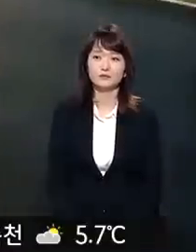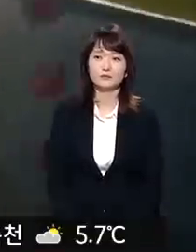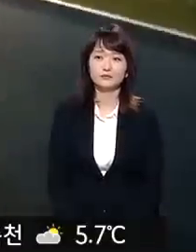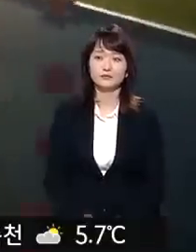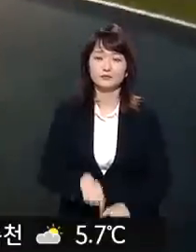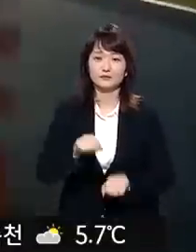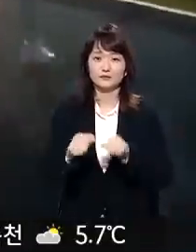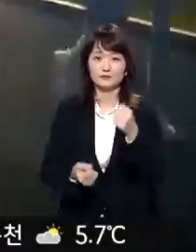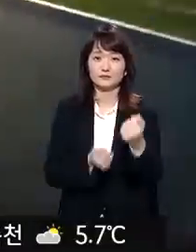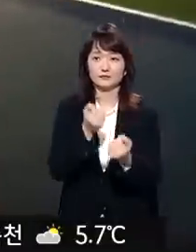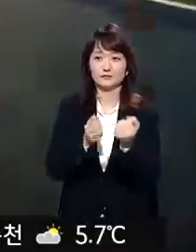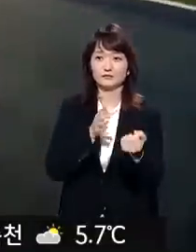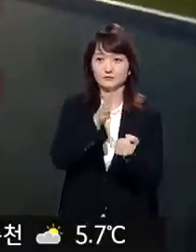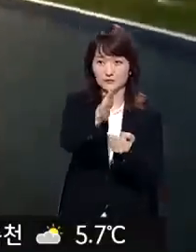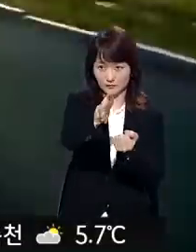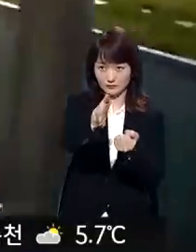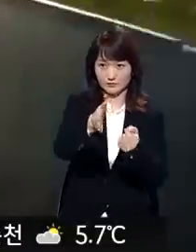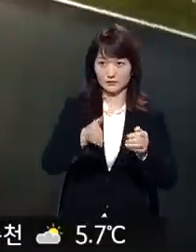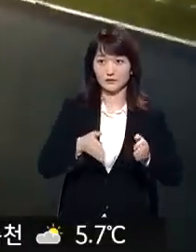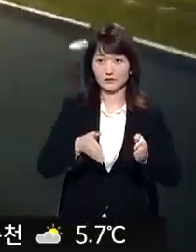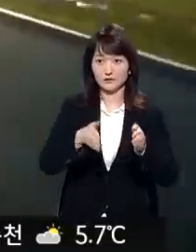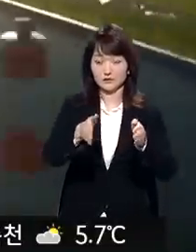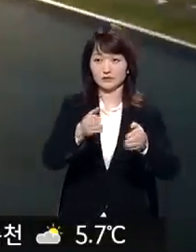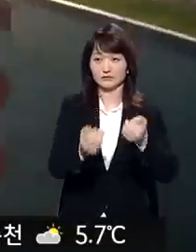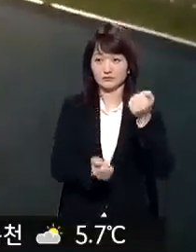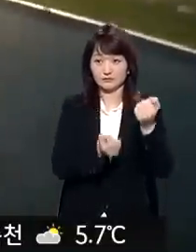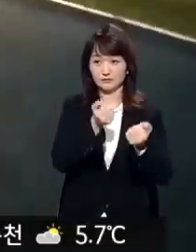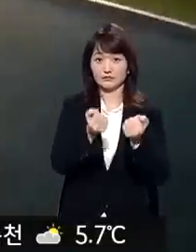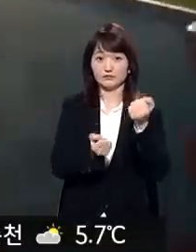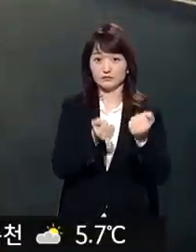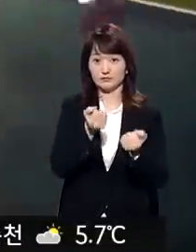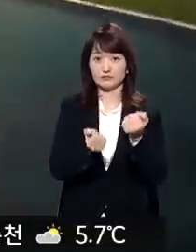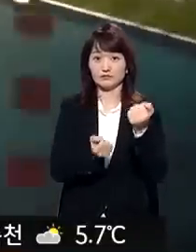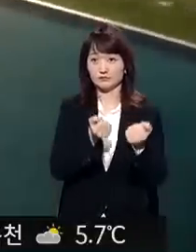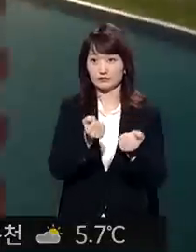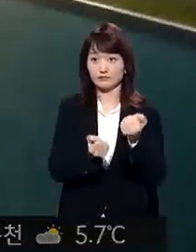자, 자전거 전용으로 잘 가고 있는데요. 잠깐만.